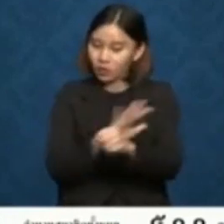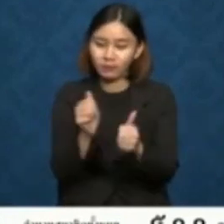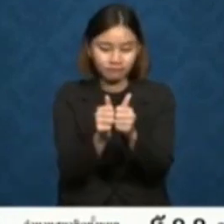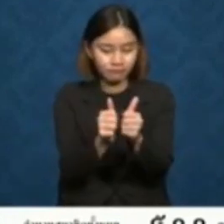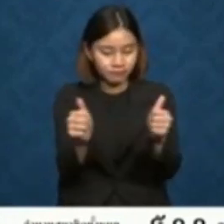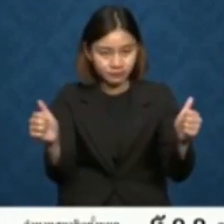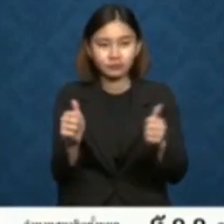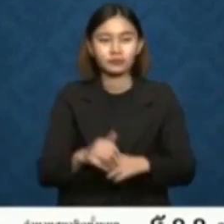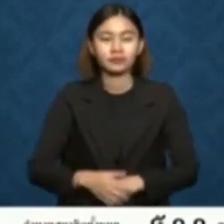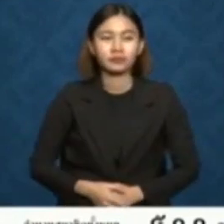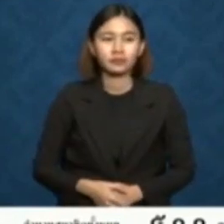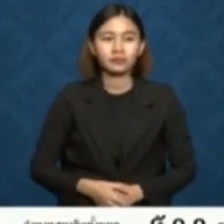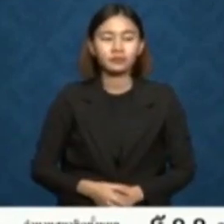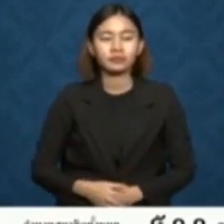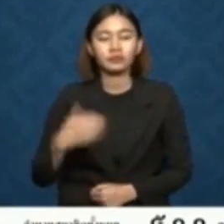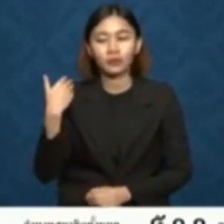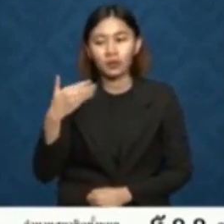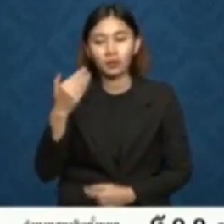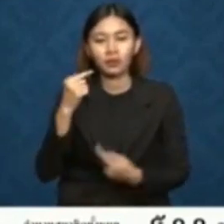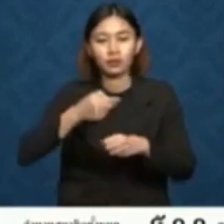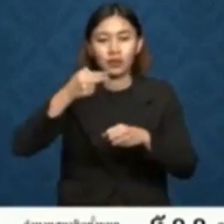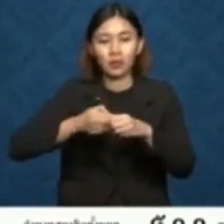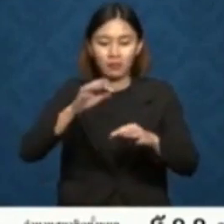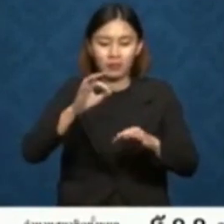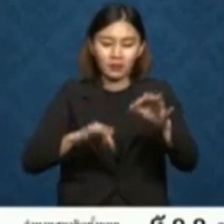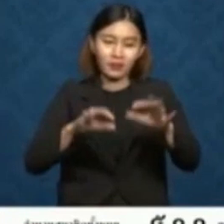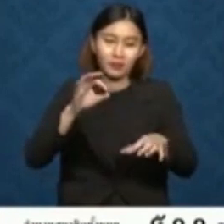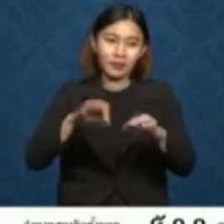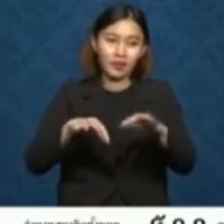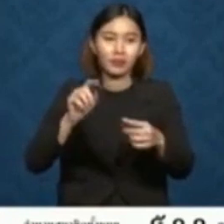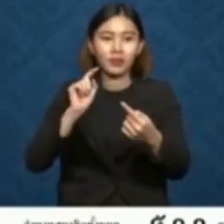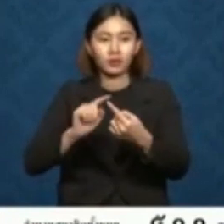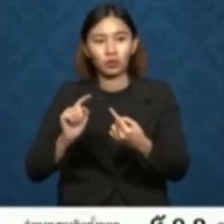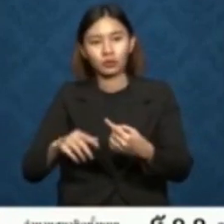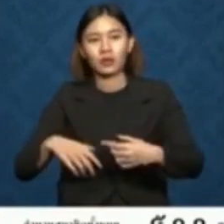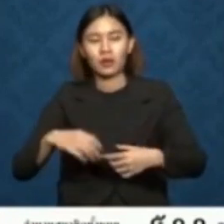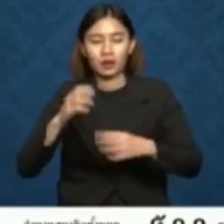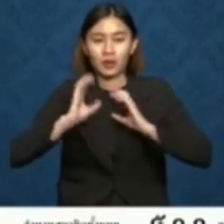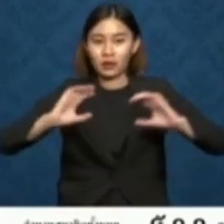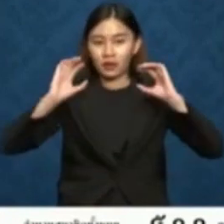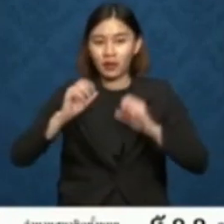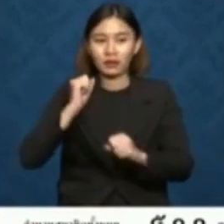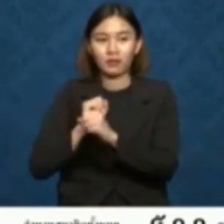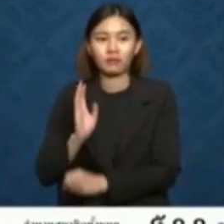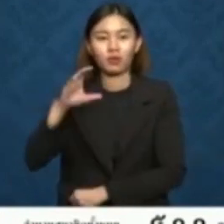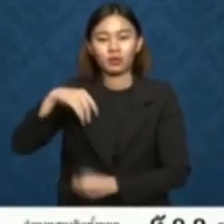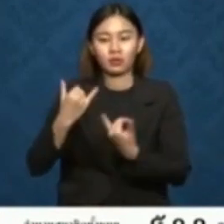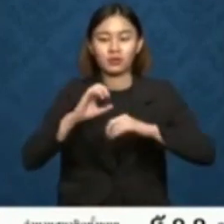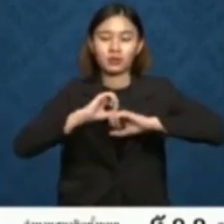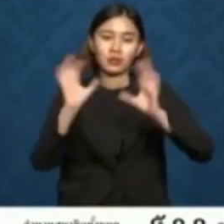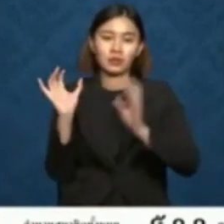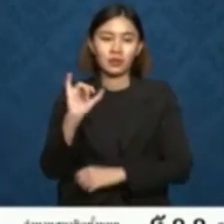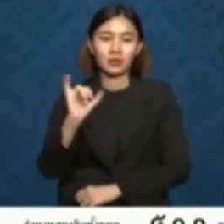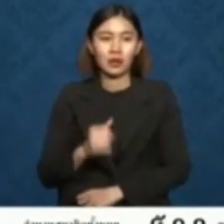ดมสมบูรณ์กลับคืนมาครับภายหลังจากน้ำมันรั่วการฟื้นฟูพื้นที่ปนเปื้อนของหน่วยงานภาครัฐและบริษัทผู้ก่อมลพิ